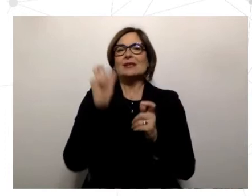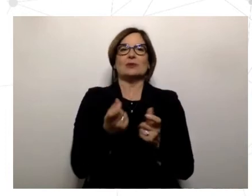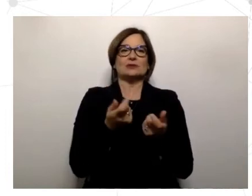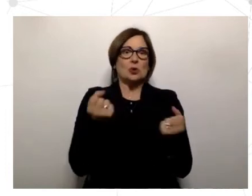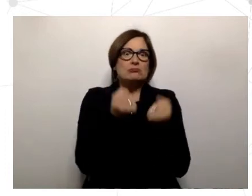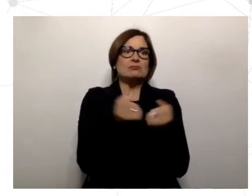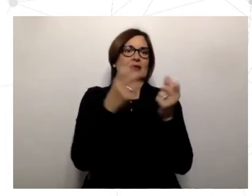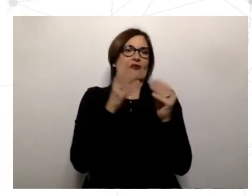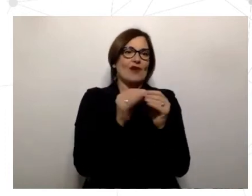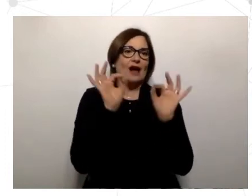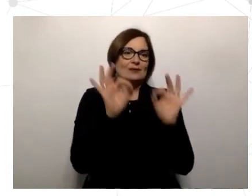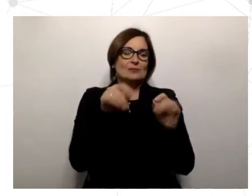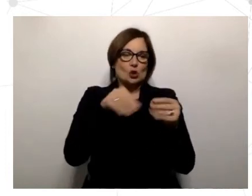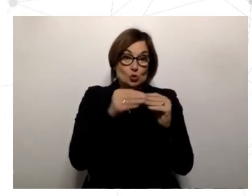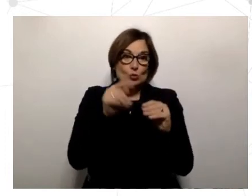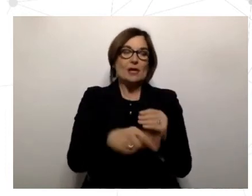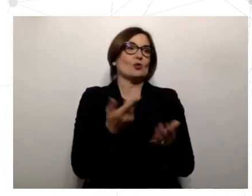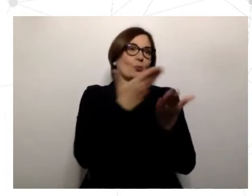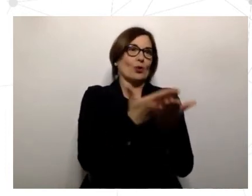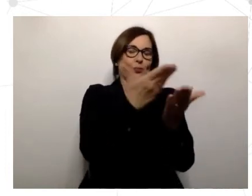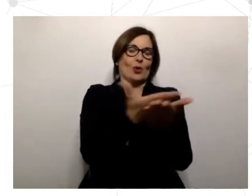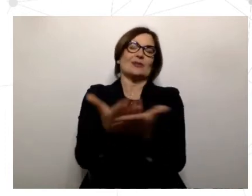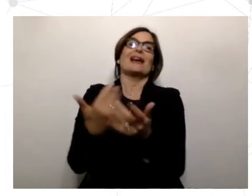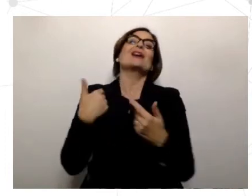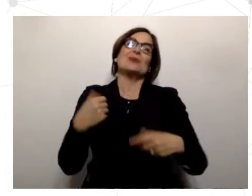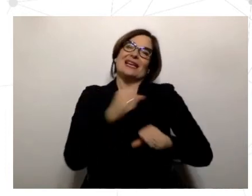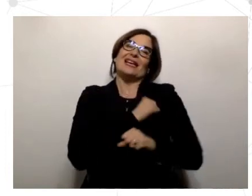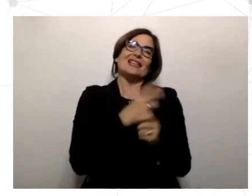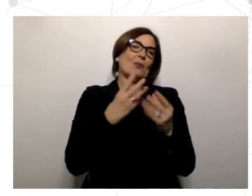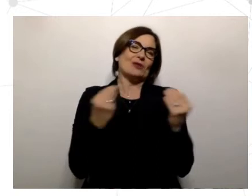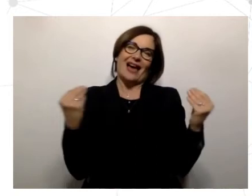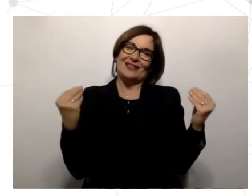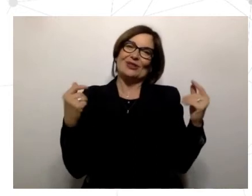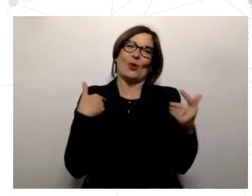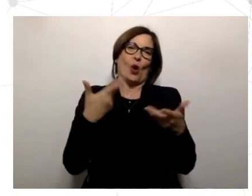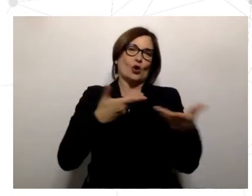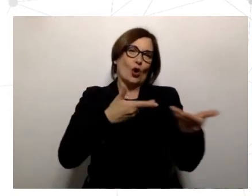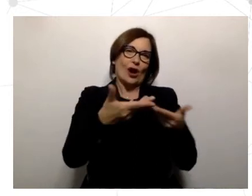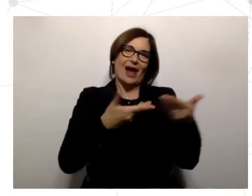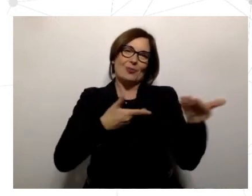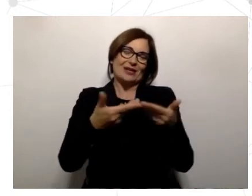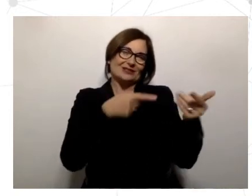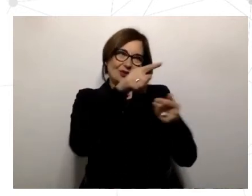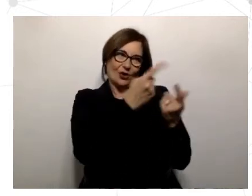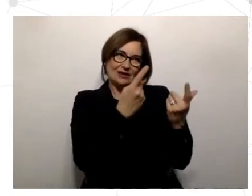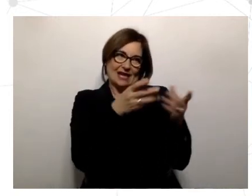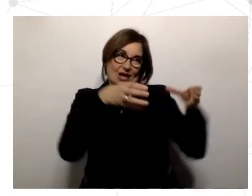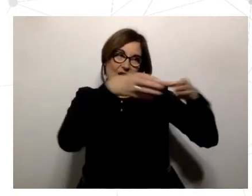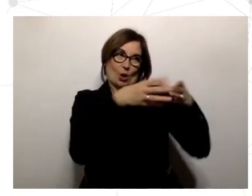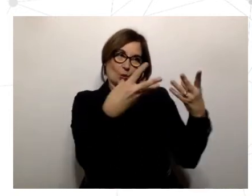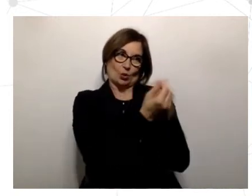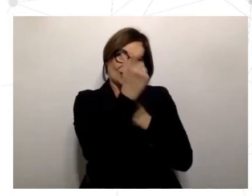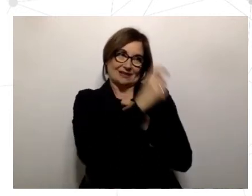lo promuove, lo propone. Quindi crediamo molto fortemente nella collaborazione col vostro ente, per noi è